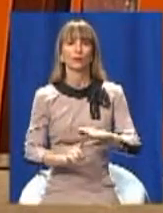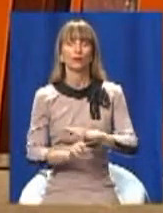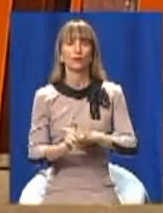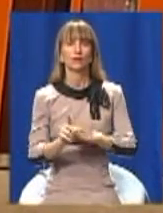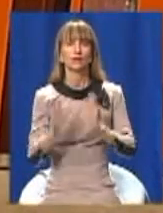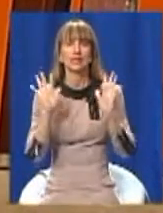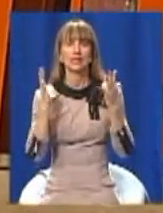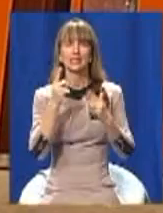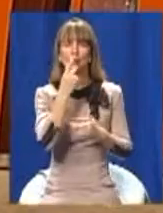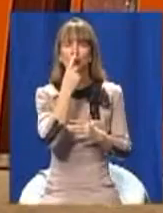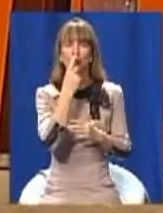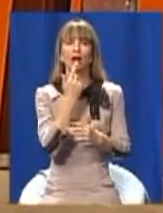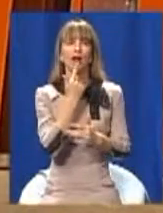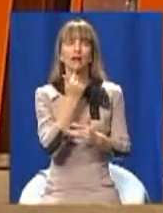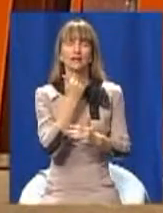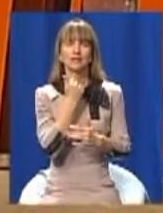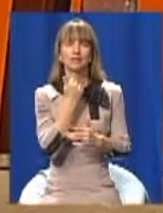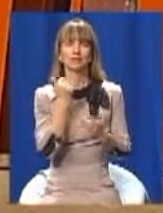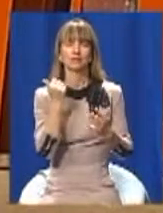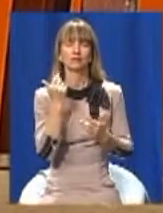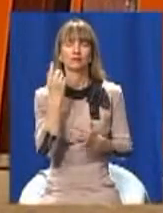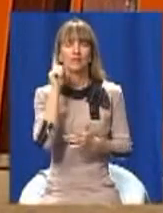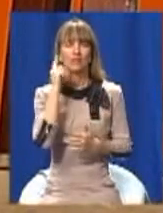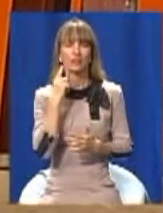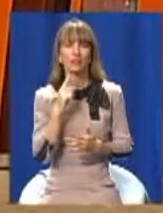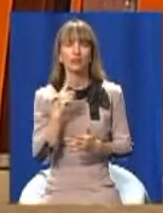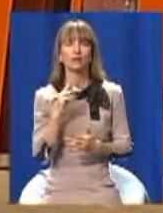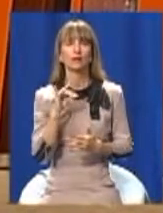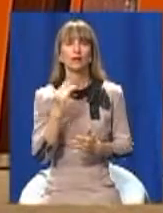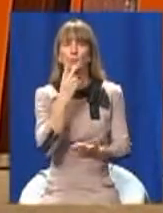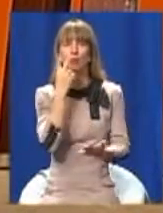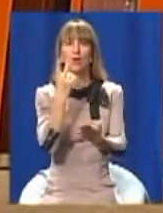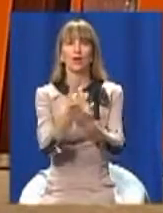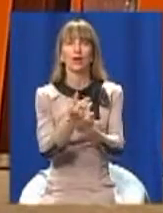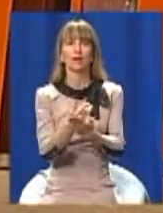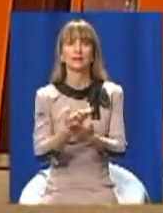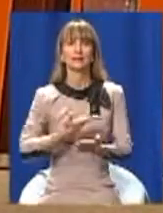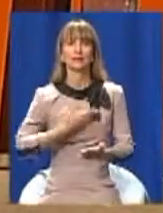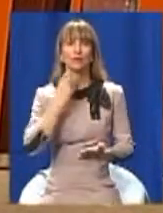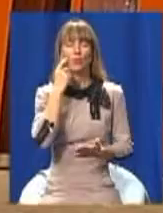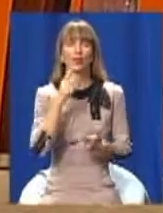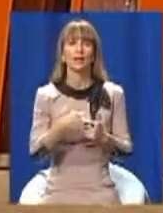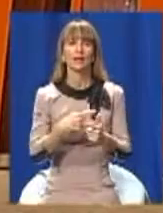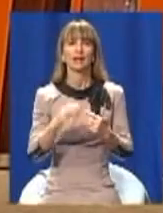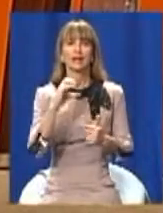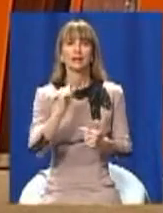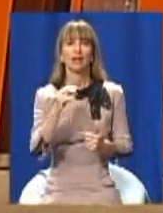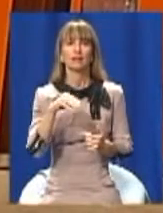нос червоним світом, червоним кольором, і вказує Діду Морозу або